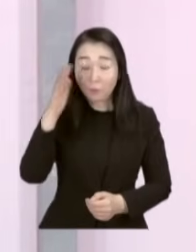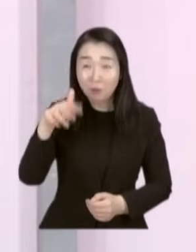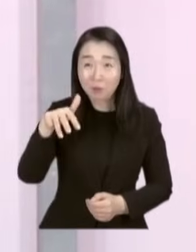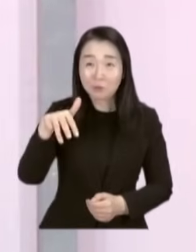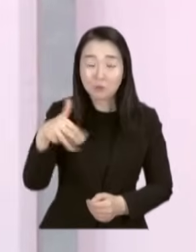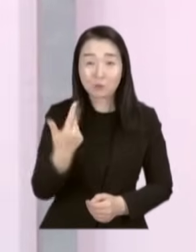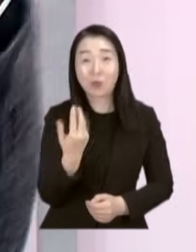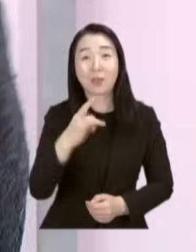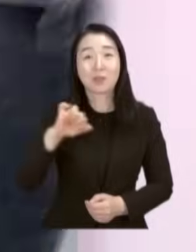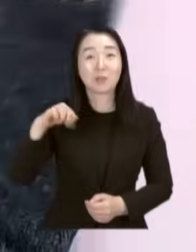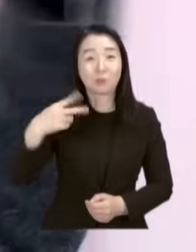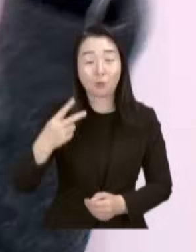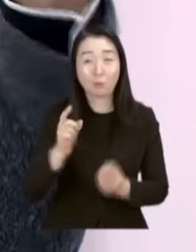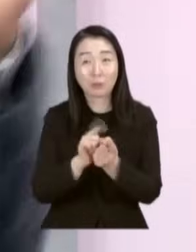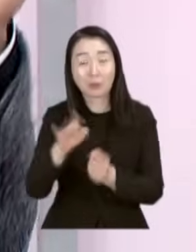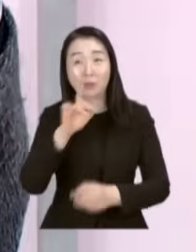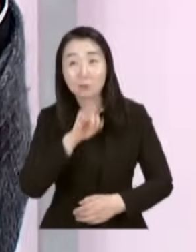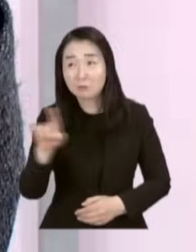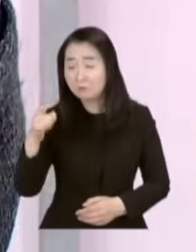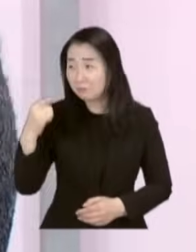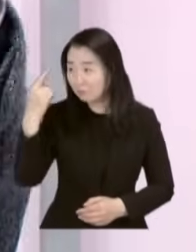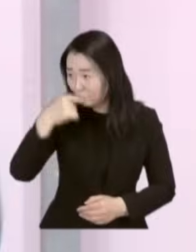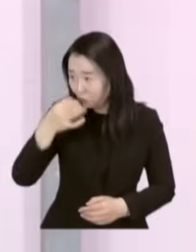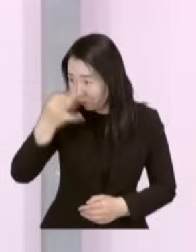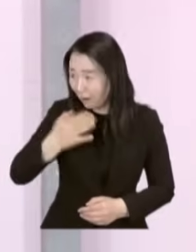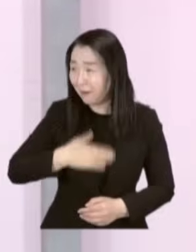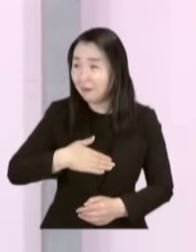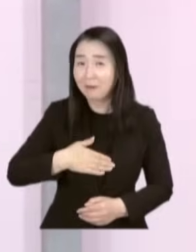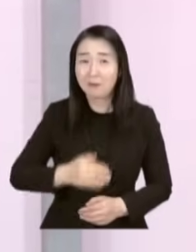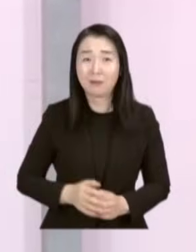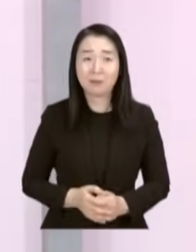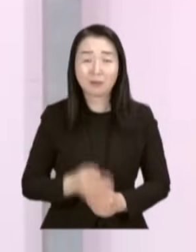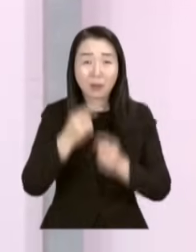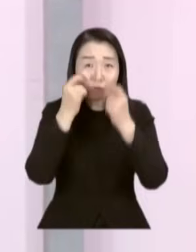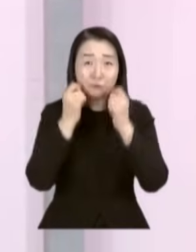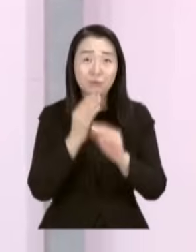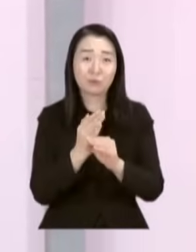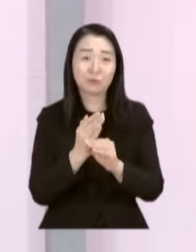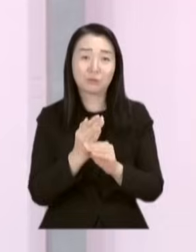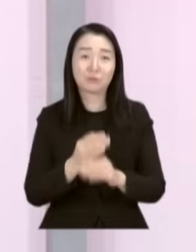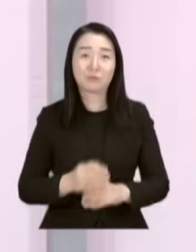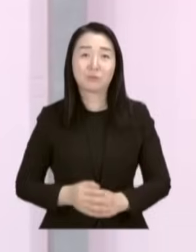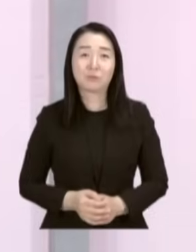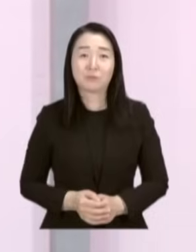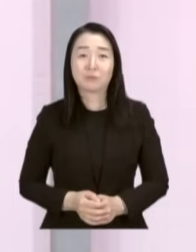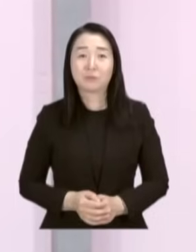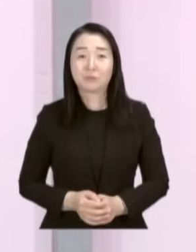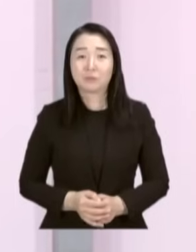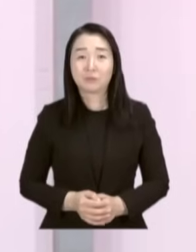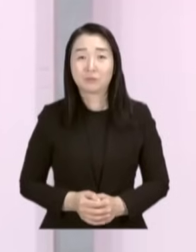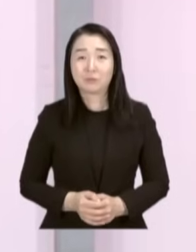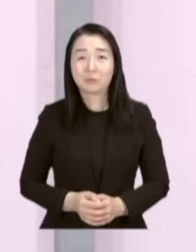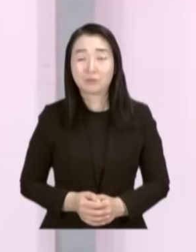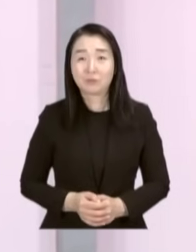몰라보고 최일도로 만나러 가라는 할아버지도 있고 이분은 또 알아봐. 울고 있는데 이 양반이 어느새